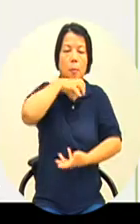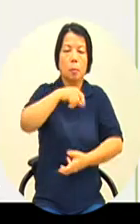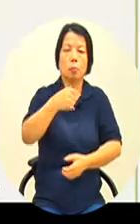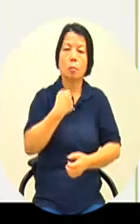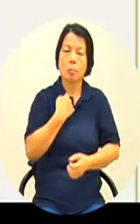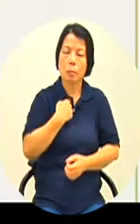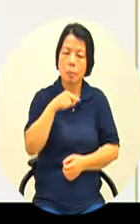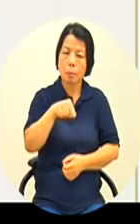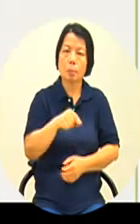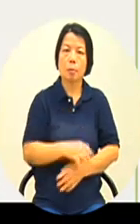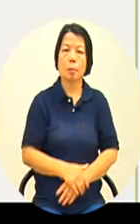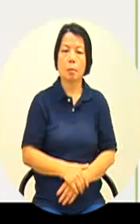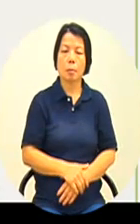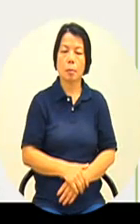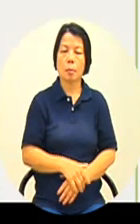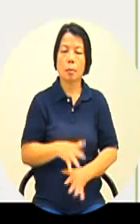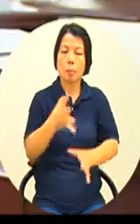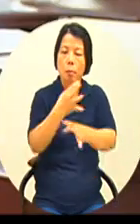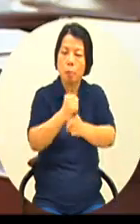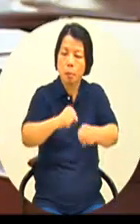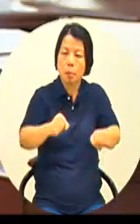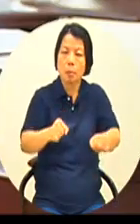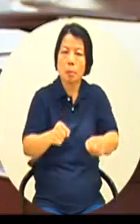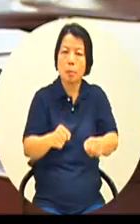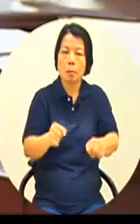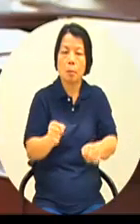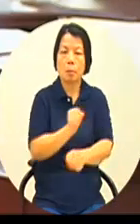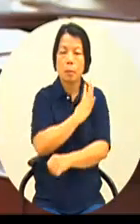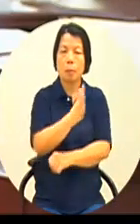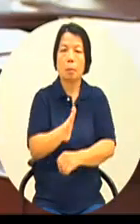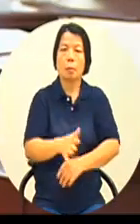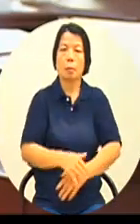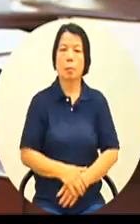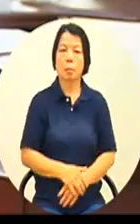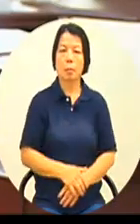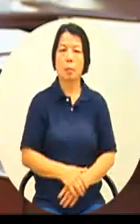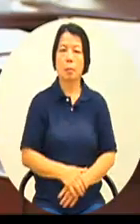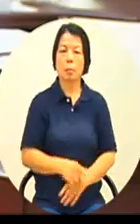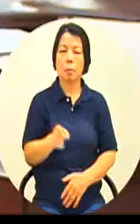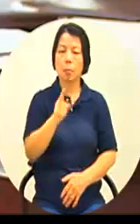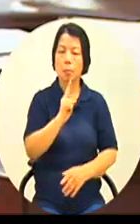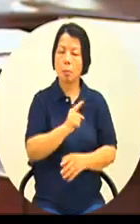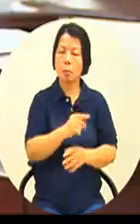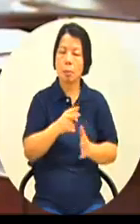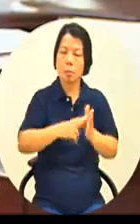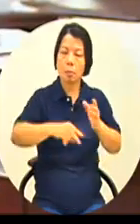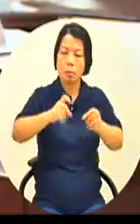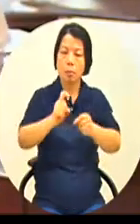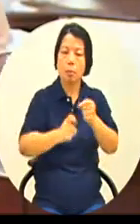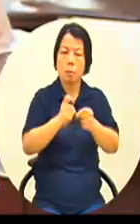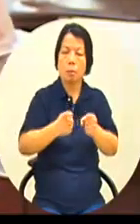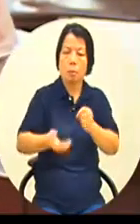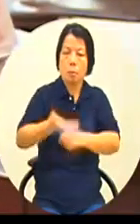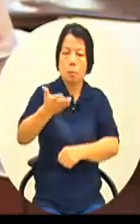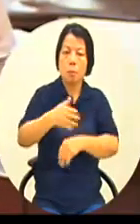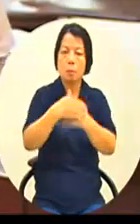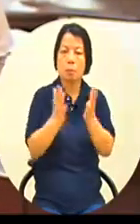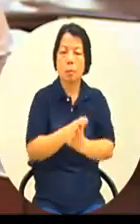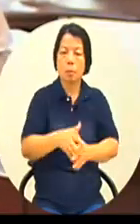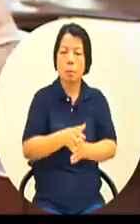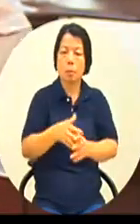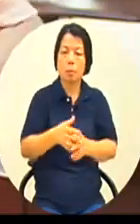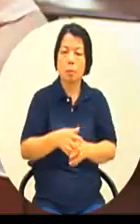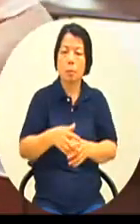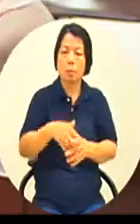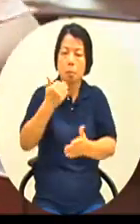嘛，对不对？当时会当完成，照恁的讲对不对？差不多十几年啊，咱这个时间上进度是不可以提升